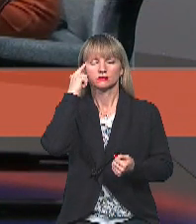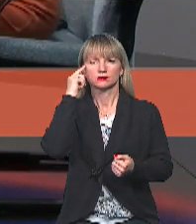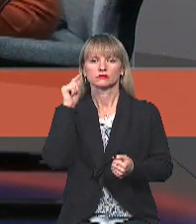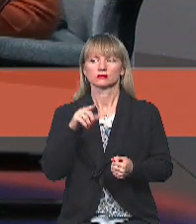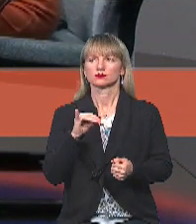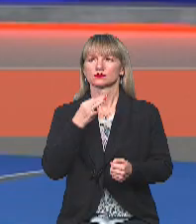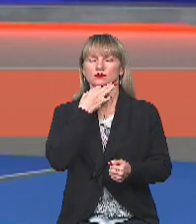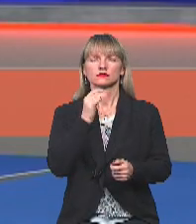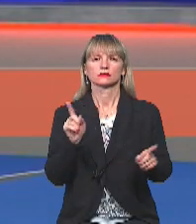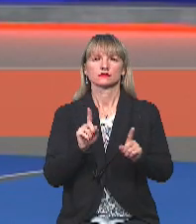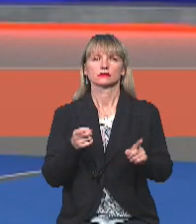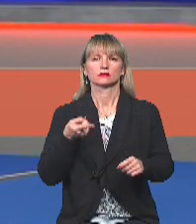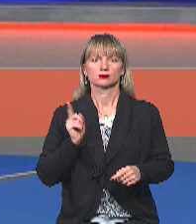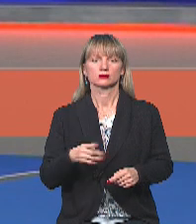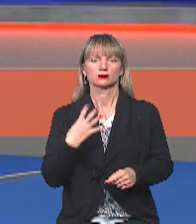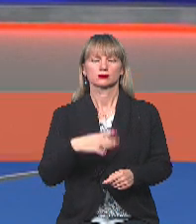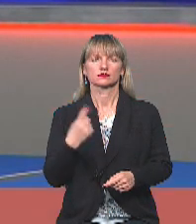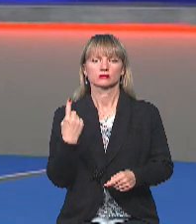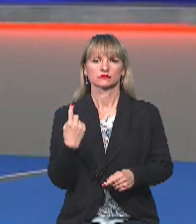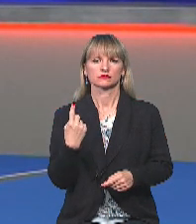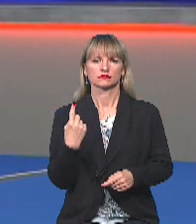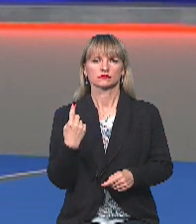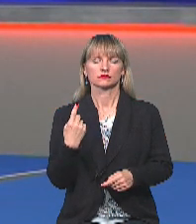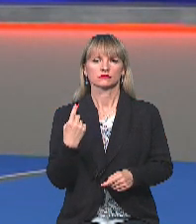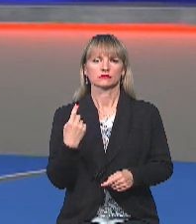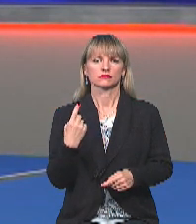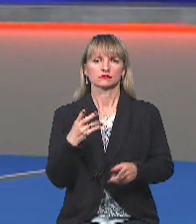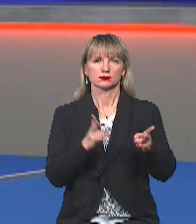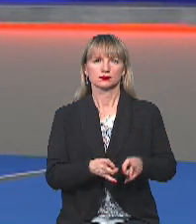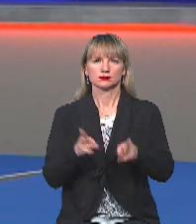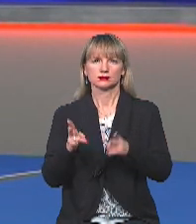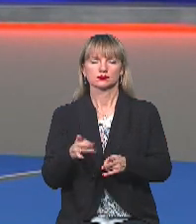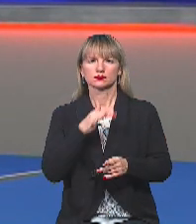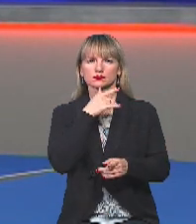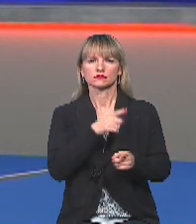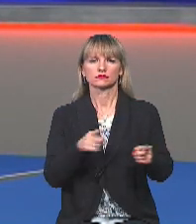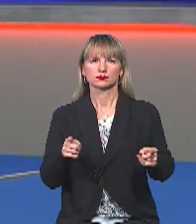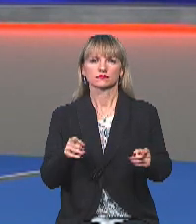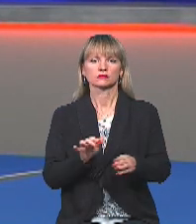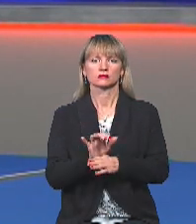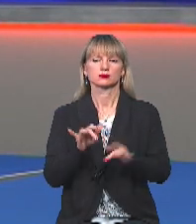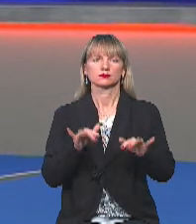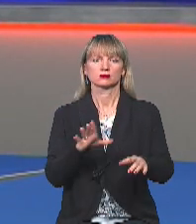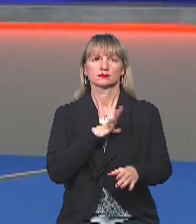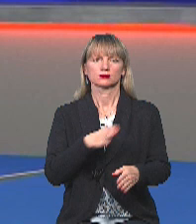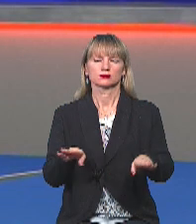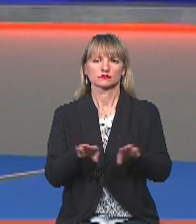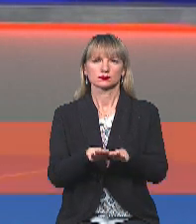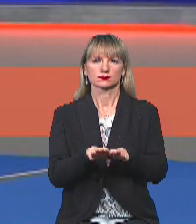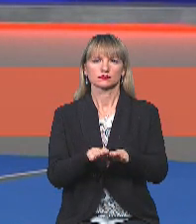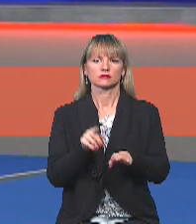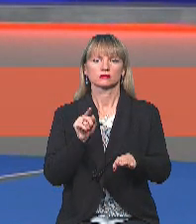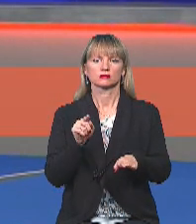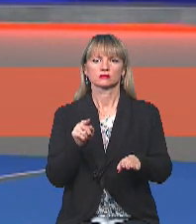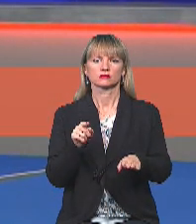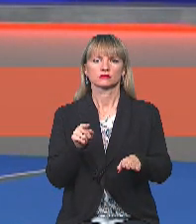і скажу, що дійсно 41 потерпіли. Згодом ці справи були закриті. Вони